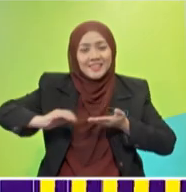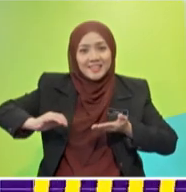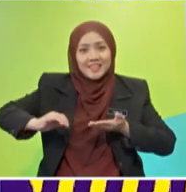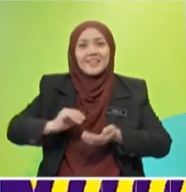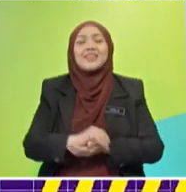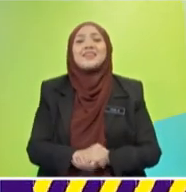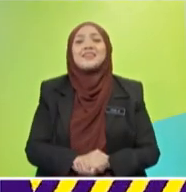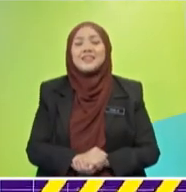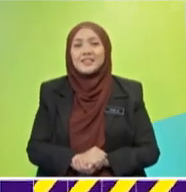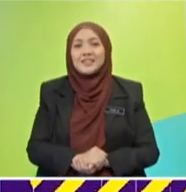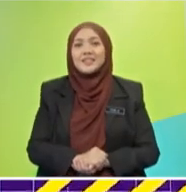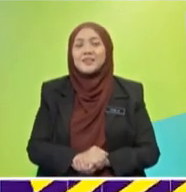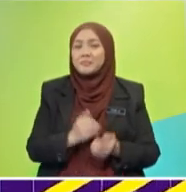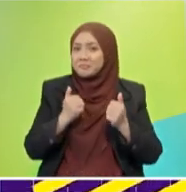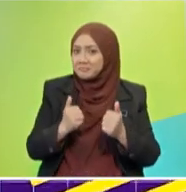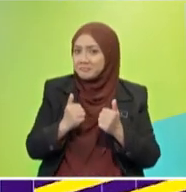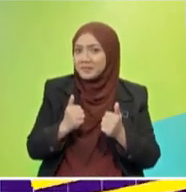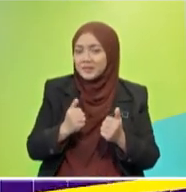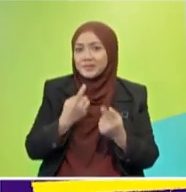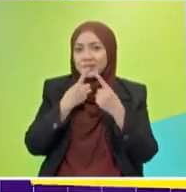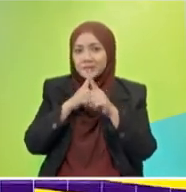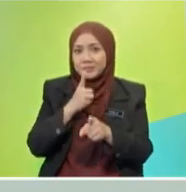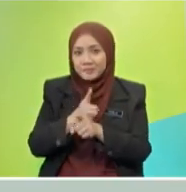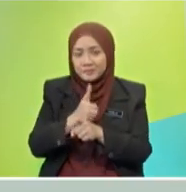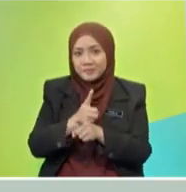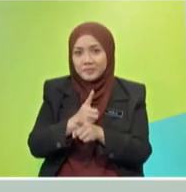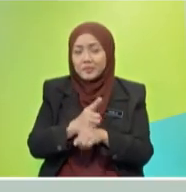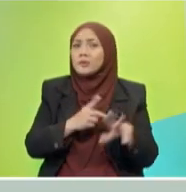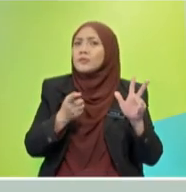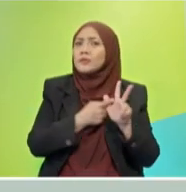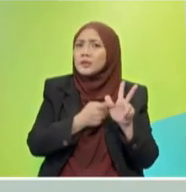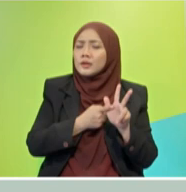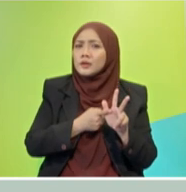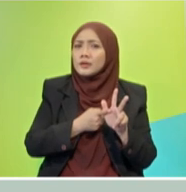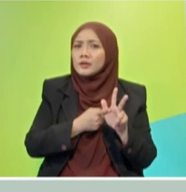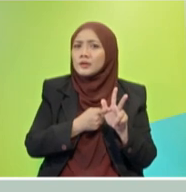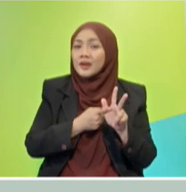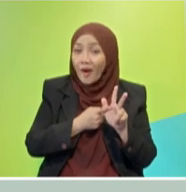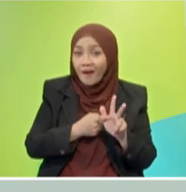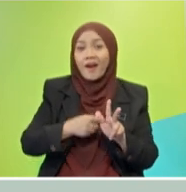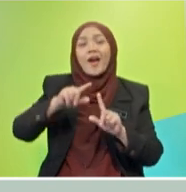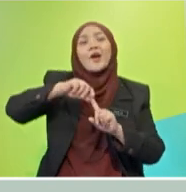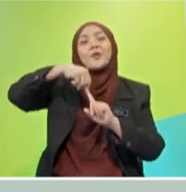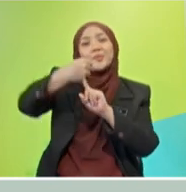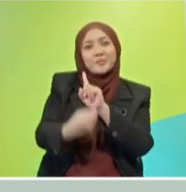Beutik bagus nih ini buah apel iya